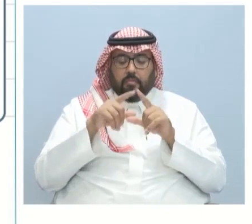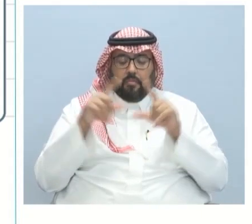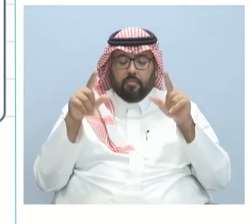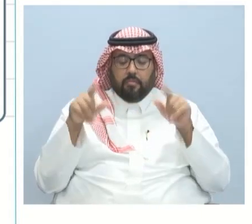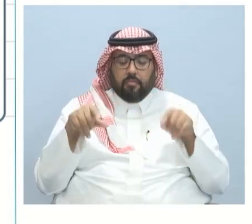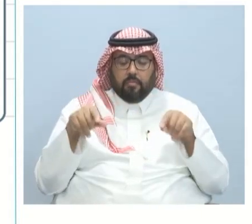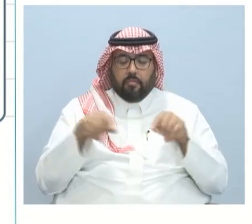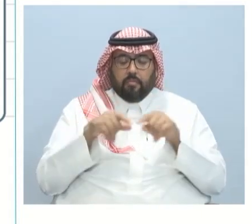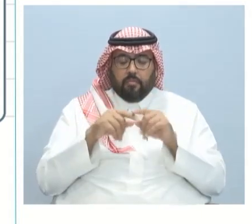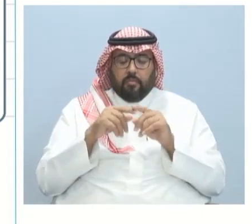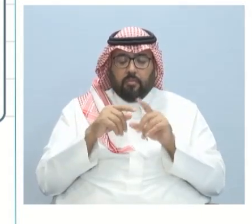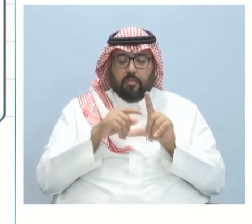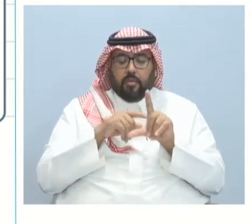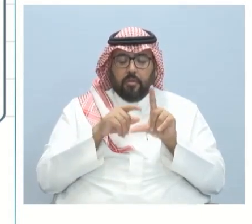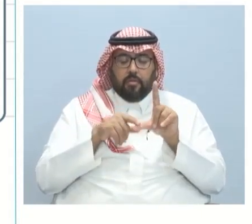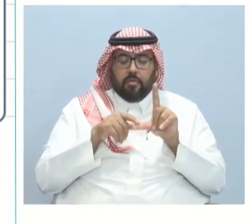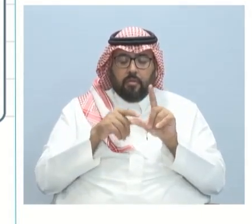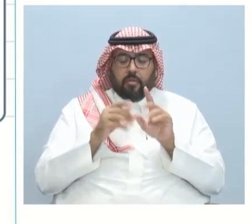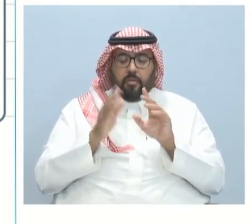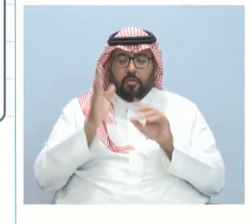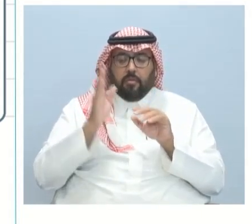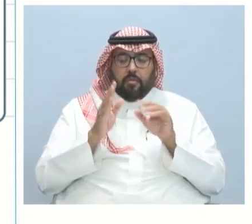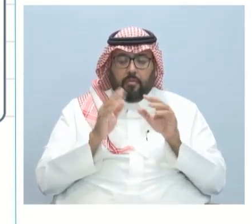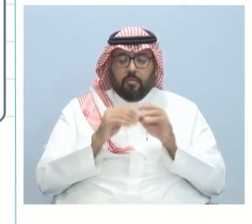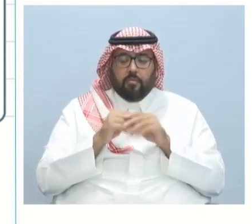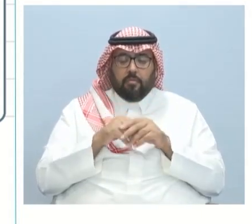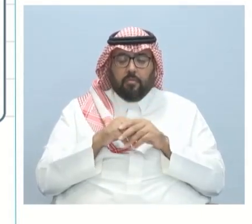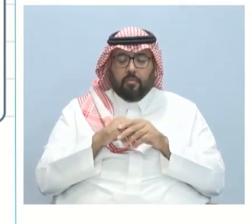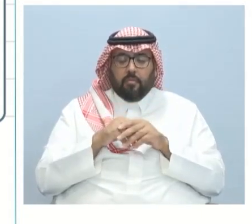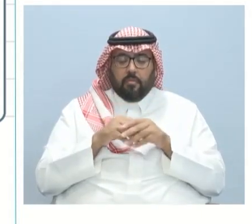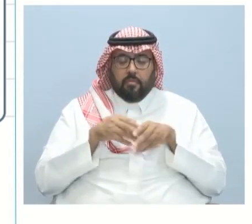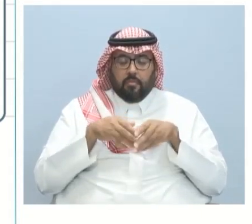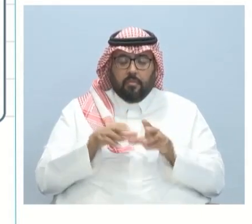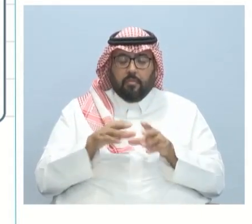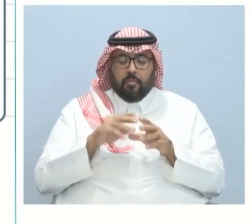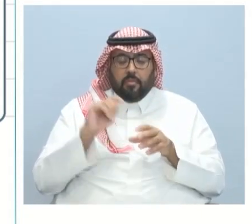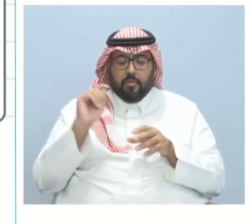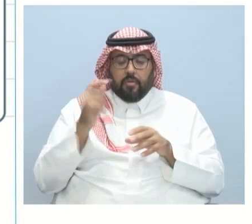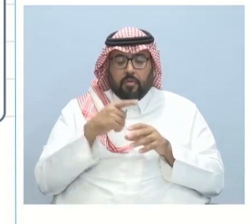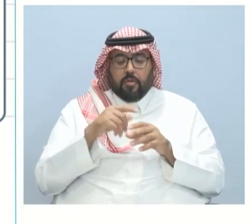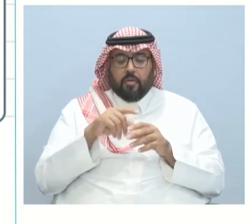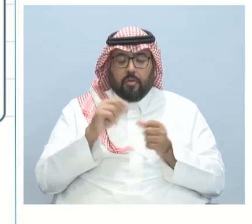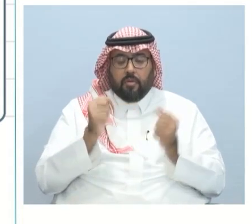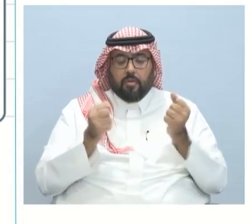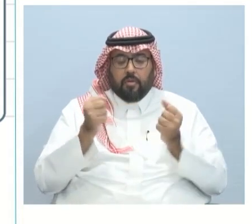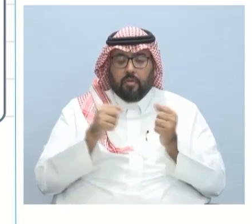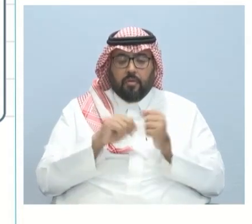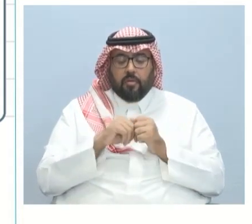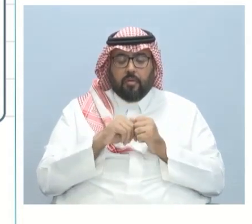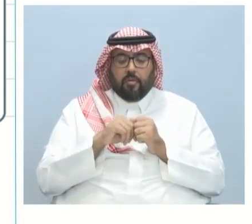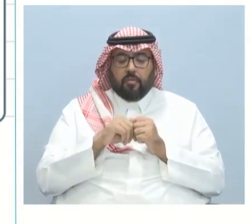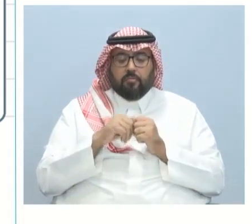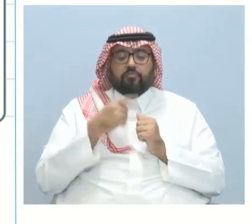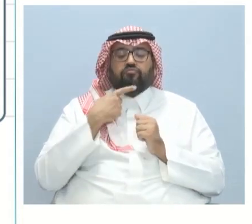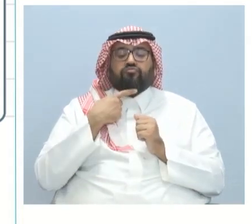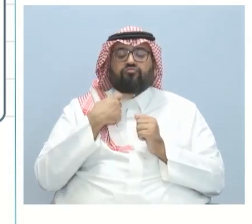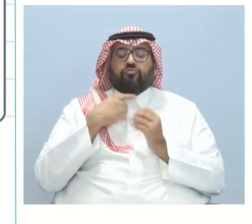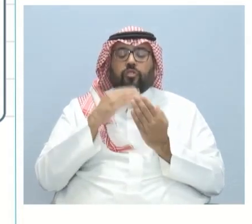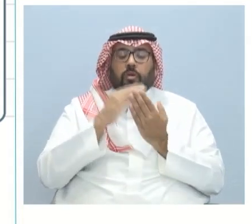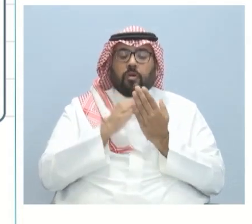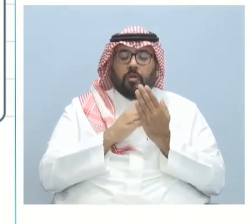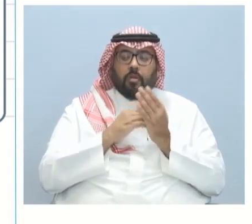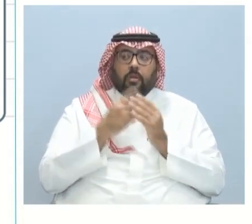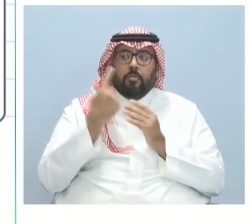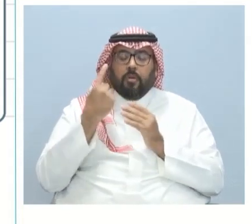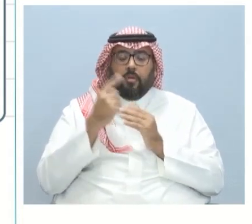اضلع باربع زوايا قائمه بينما سرعه القياده وسرعه الانعطاف نريد ضبطها مره